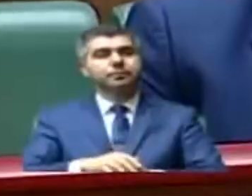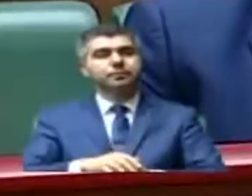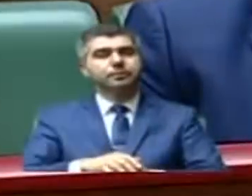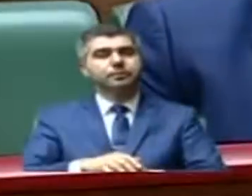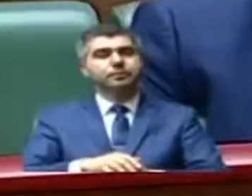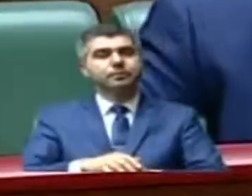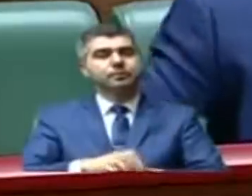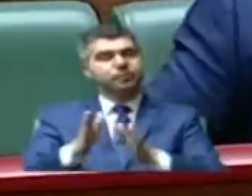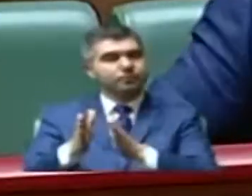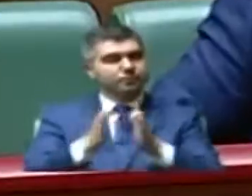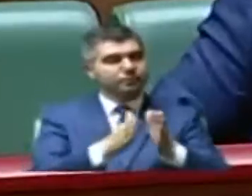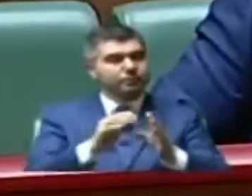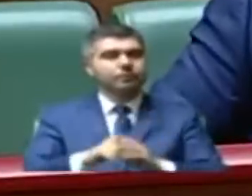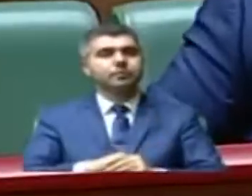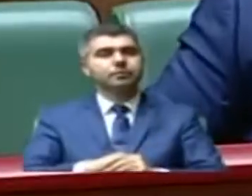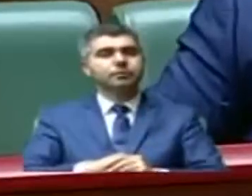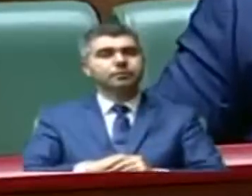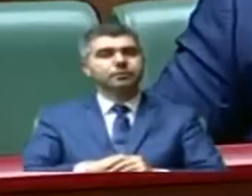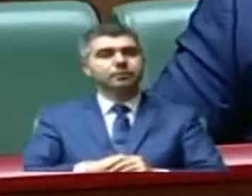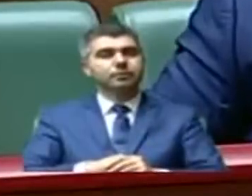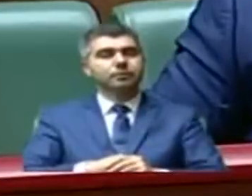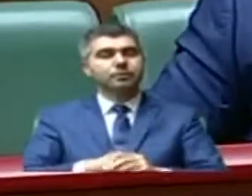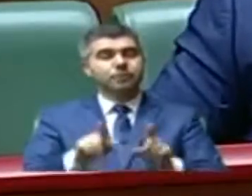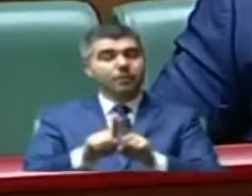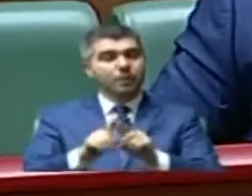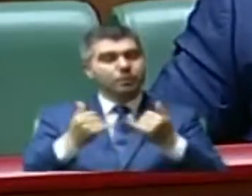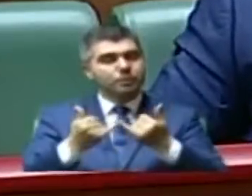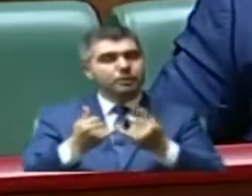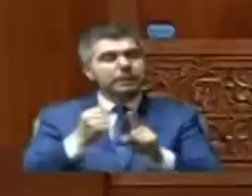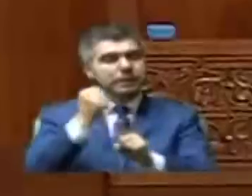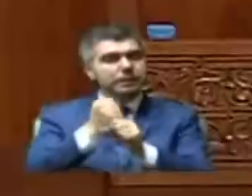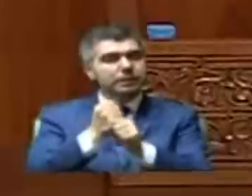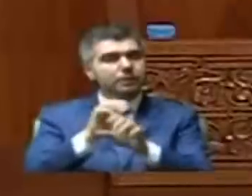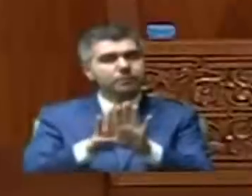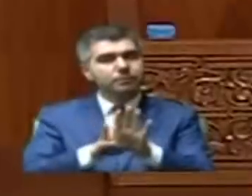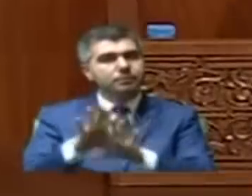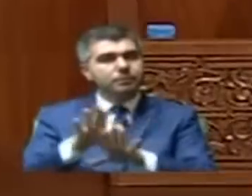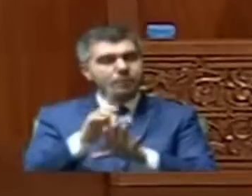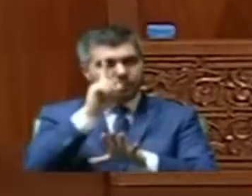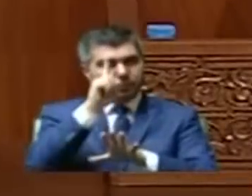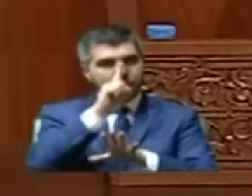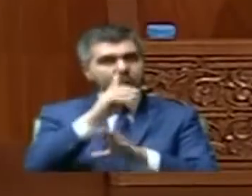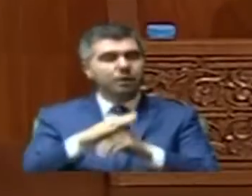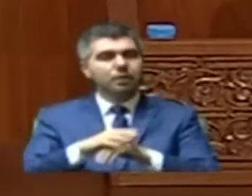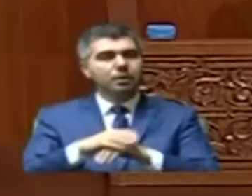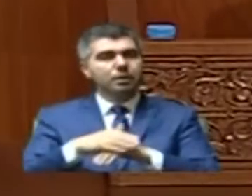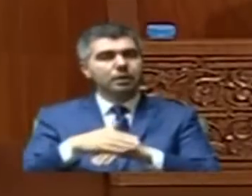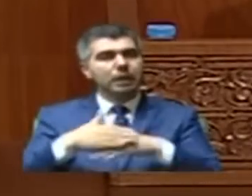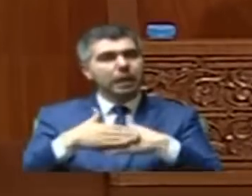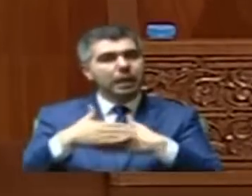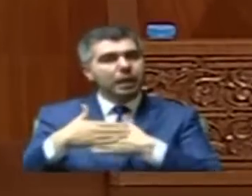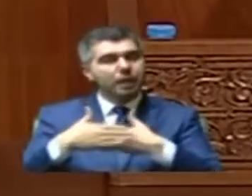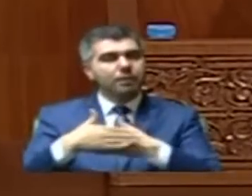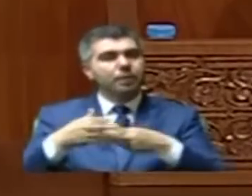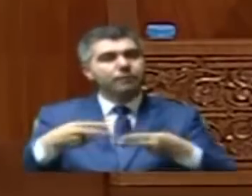اذا هذا ناكد لكم بان الان كاين العمل عليه ان شاء الله وا كمل هذا الورش را غادي